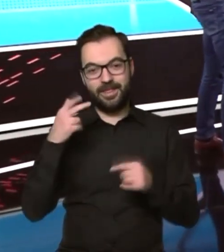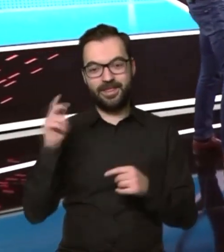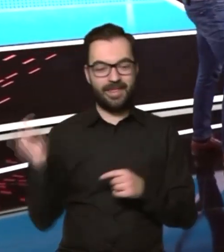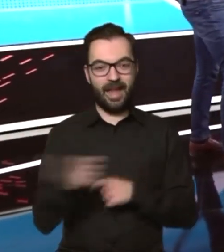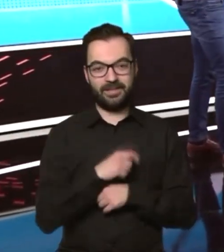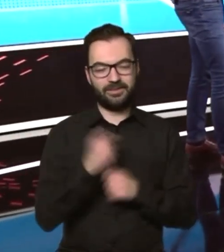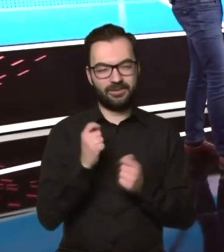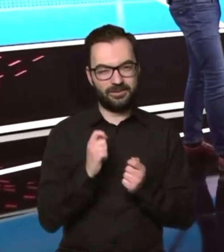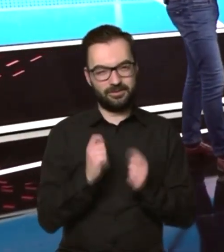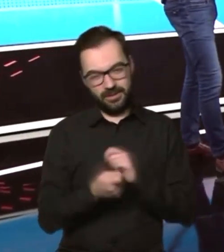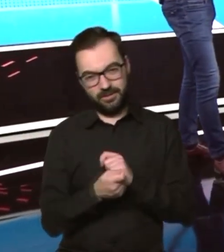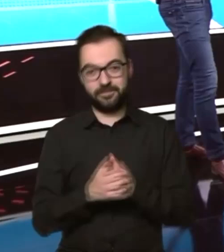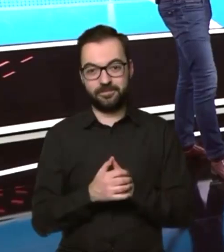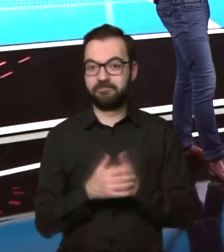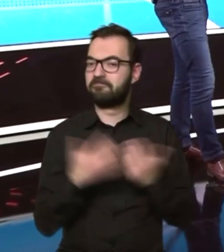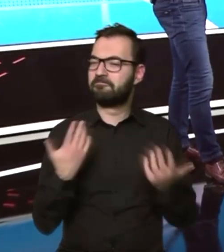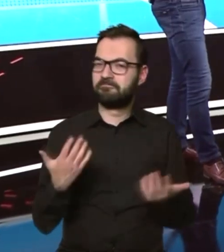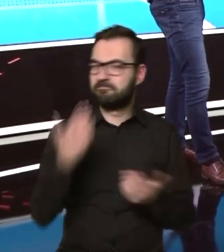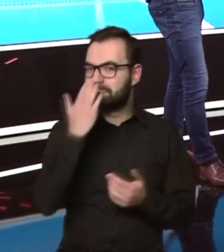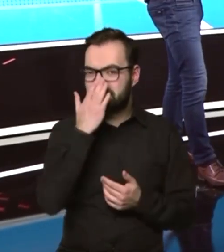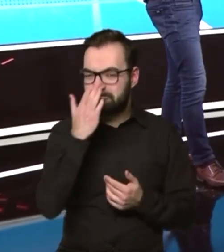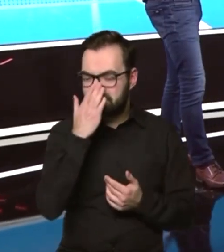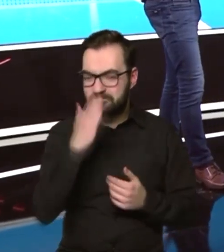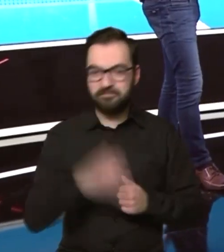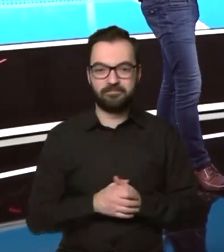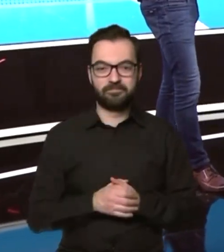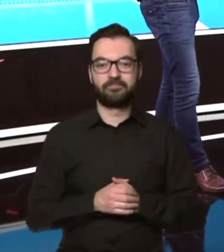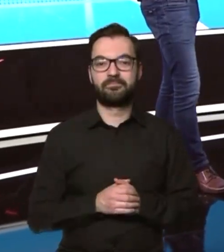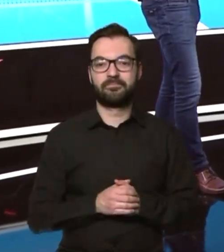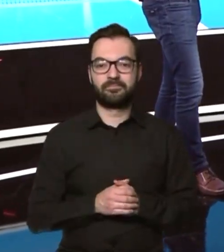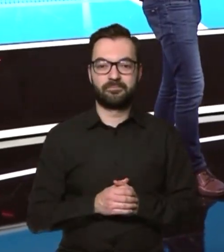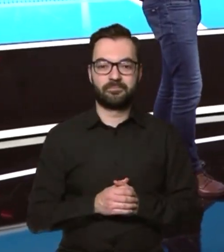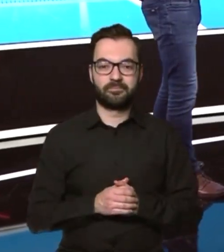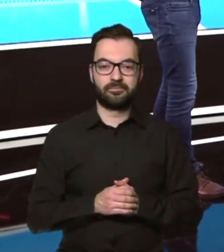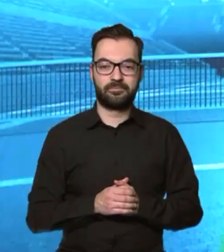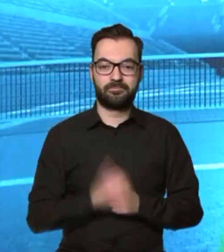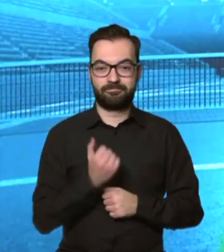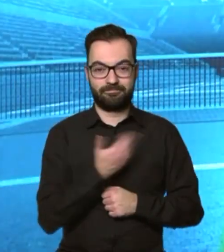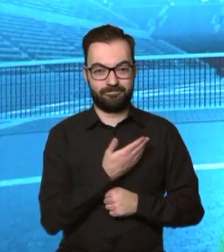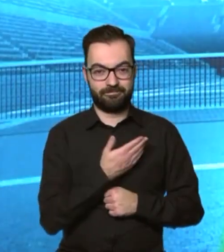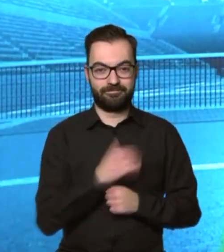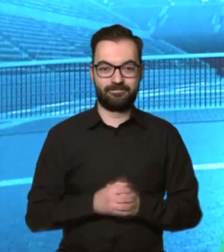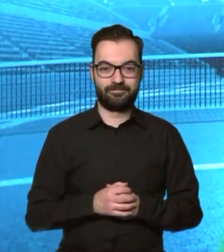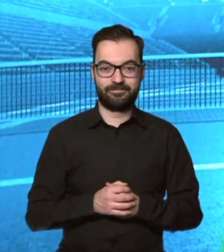trochę zmieniło, a na czym ta zmiana polega w jego wykonaniu, słuchamy.